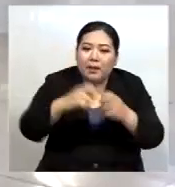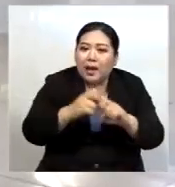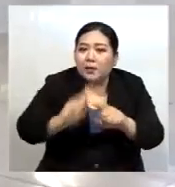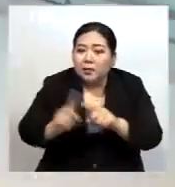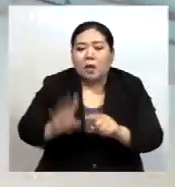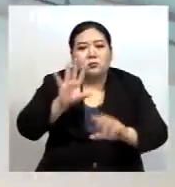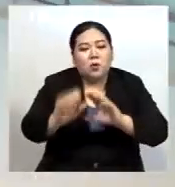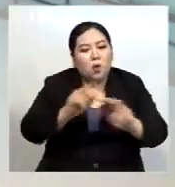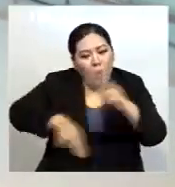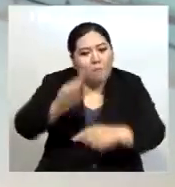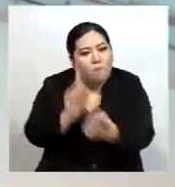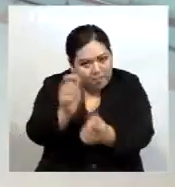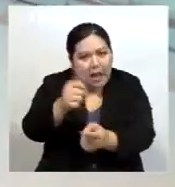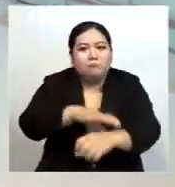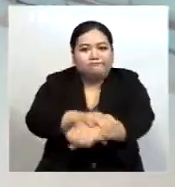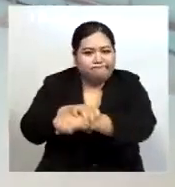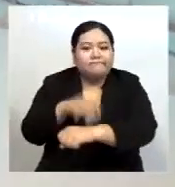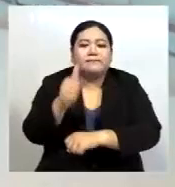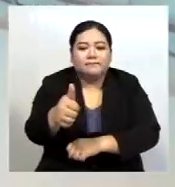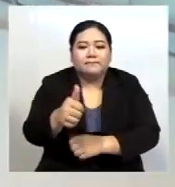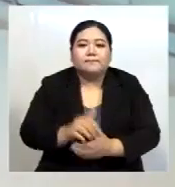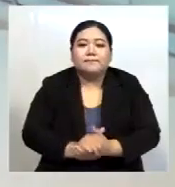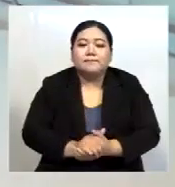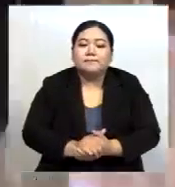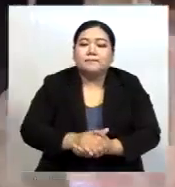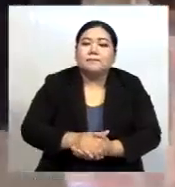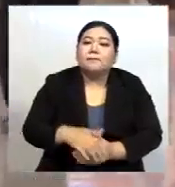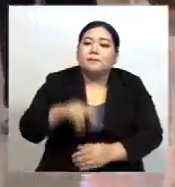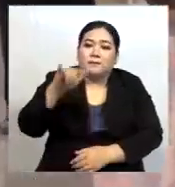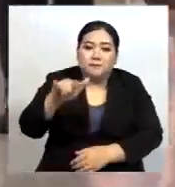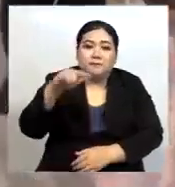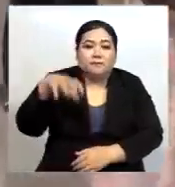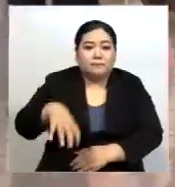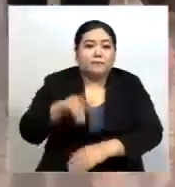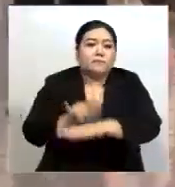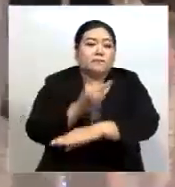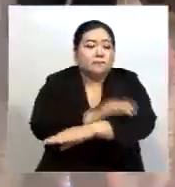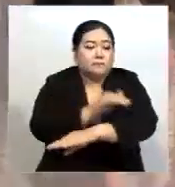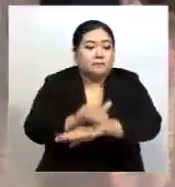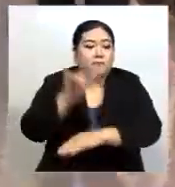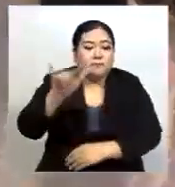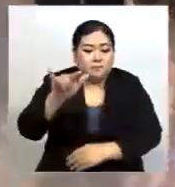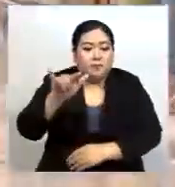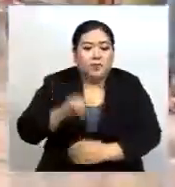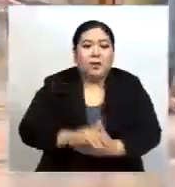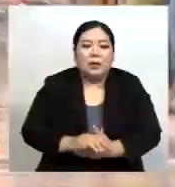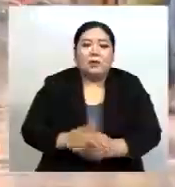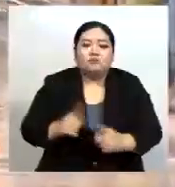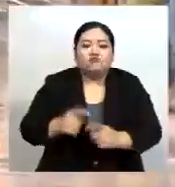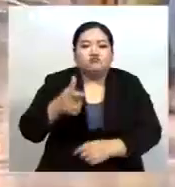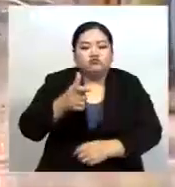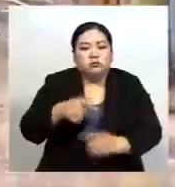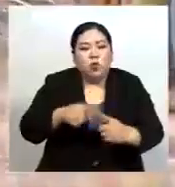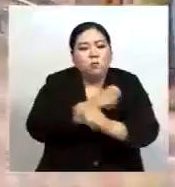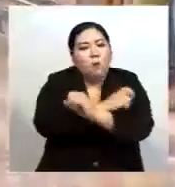ของโควิด -19 ในประเทศไทยขณะเดียวกันครับท่าอากาศยานสุวรรณภูมิได้ทำการฉีดพ่นยาฆ่าเชื้อโรคบริเวณจุดตรวจหนังสือเ